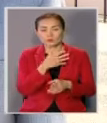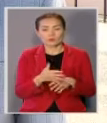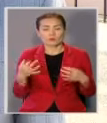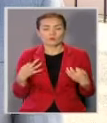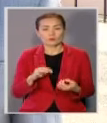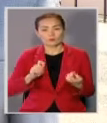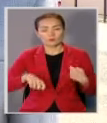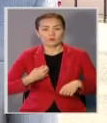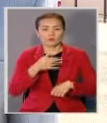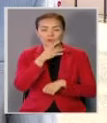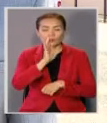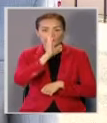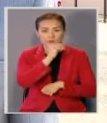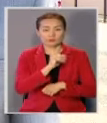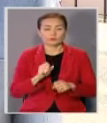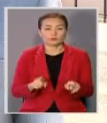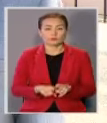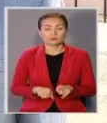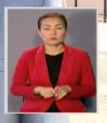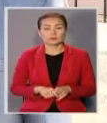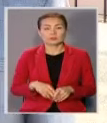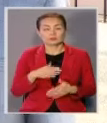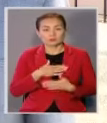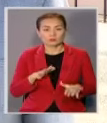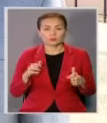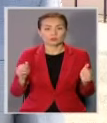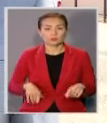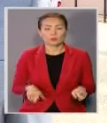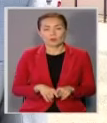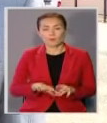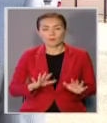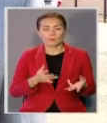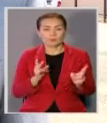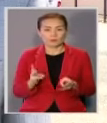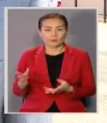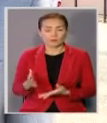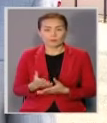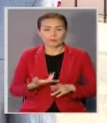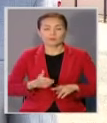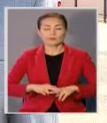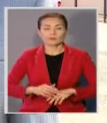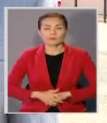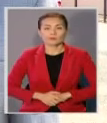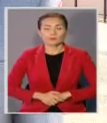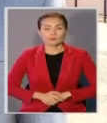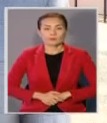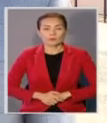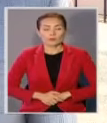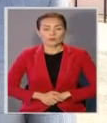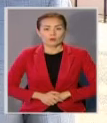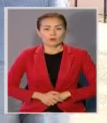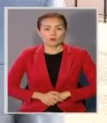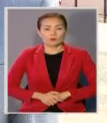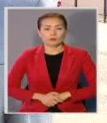босқа жіберіп, оның өзінде көңілі толмайтын шешімдерге душар болып жатады. Сондықтан